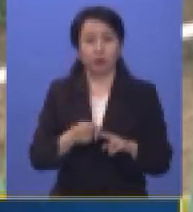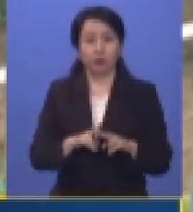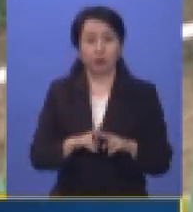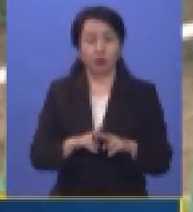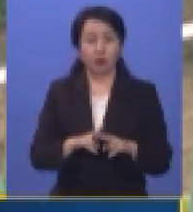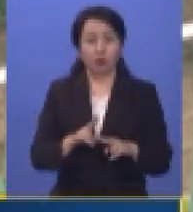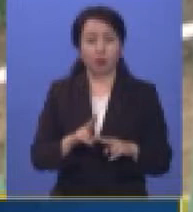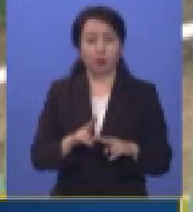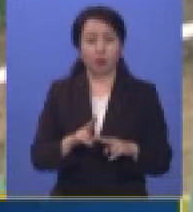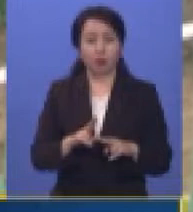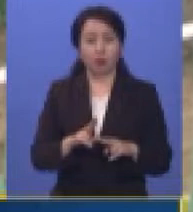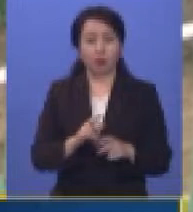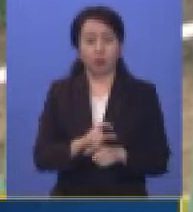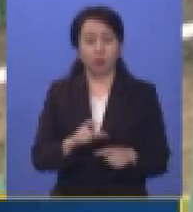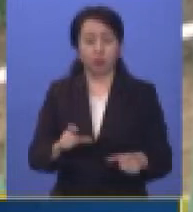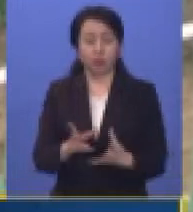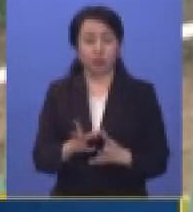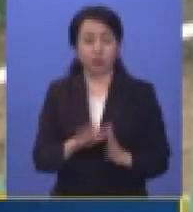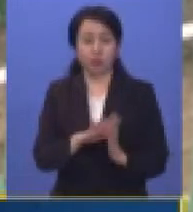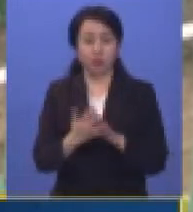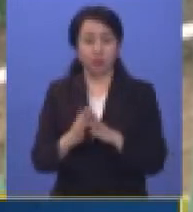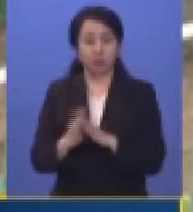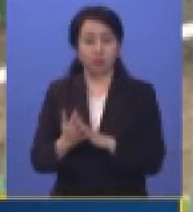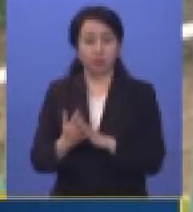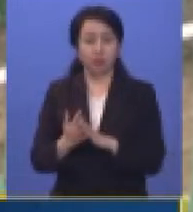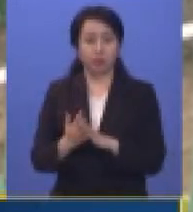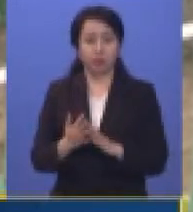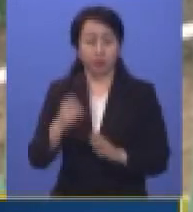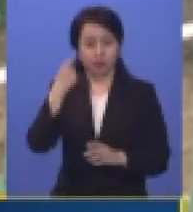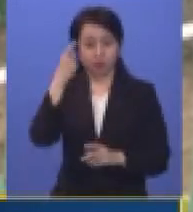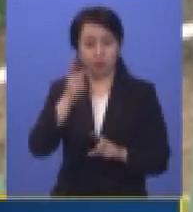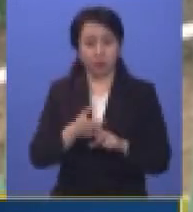Конечно, там являются жителями села и знают эти